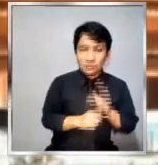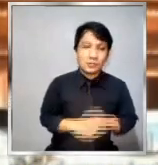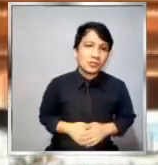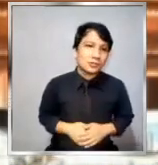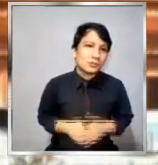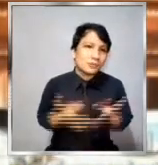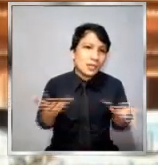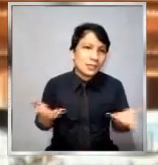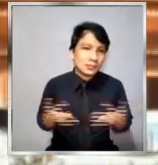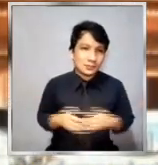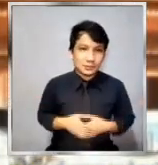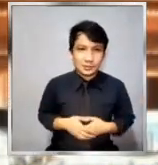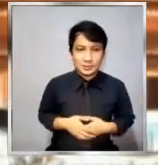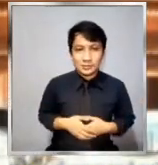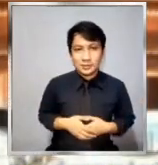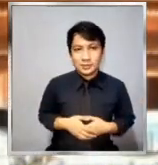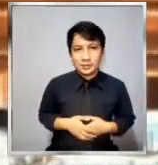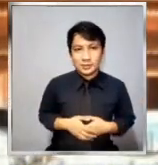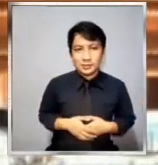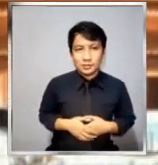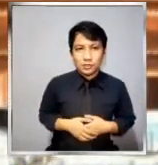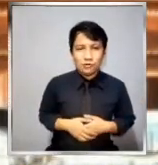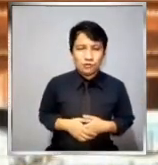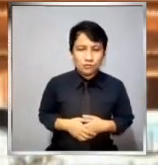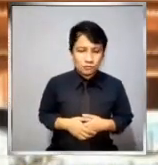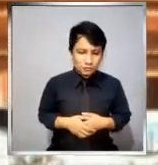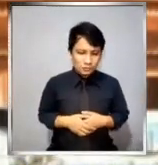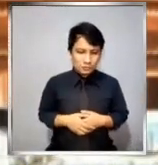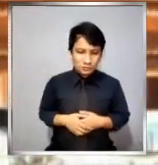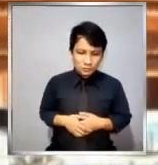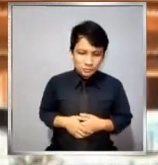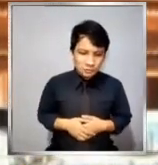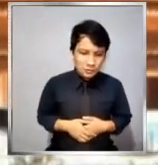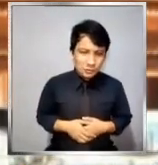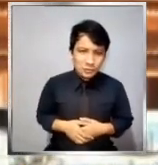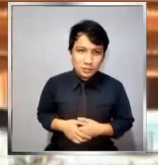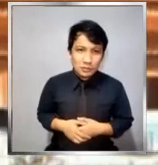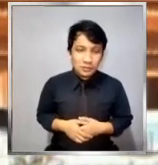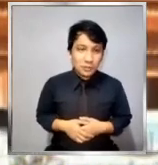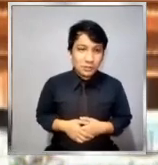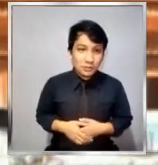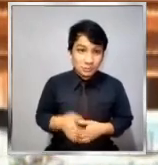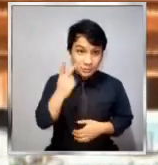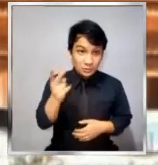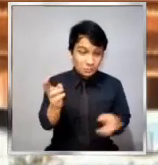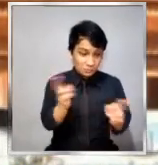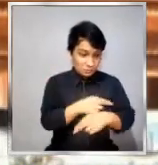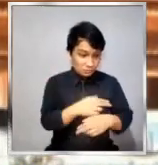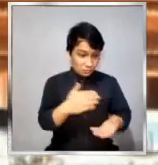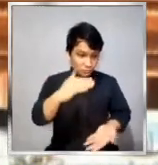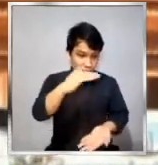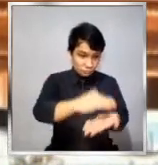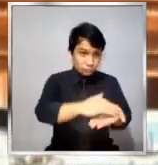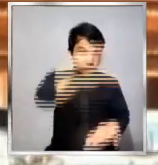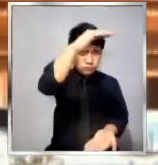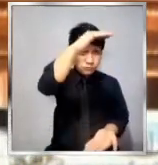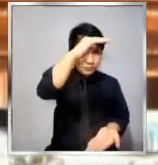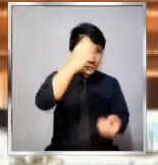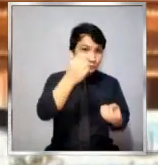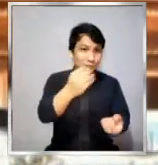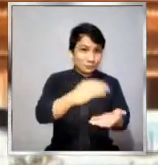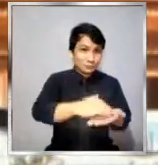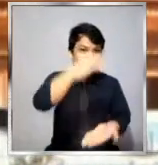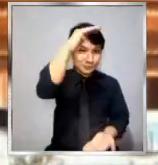dalawang araw, walang ba? Ngayon, kita ko sa kwarto, tinambak, ganun kataas na naman. Ay, anak ng po.